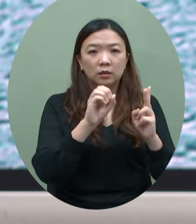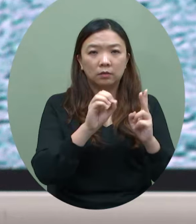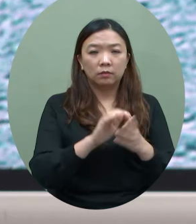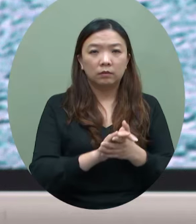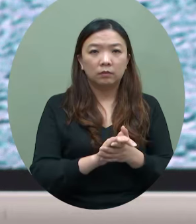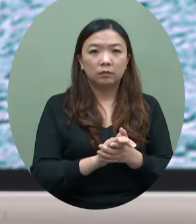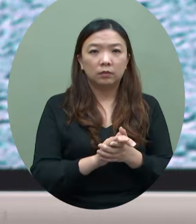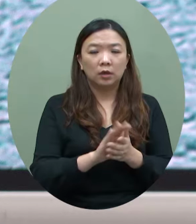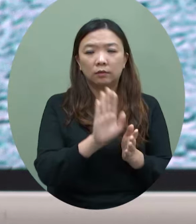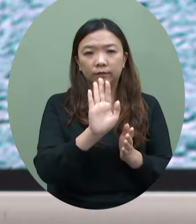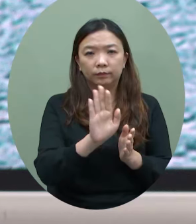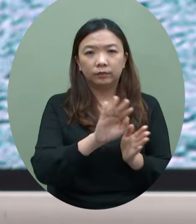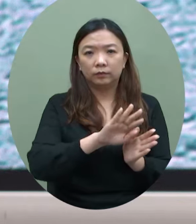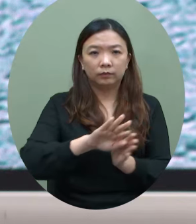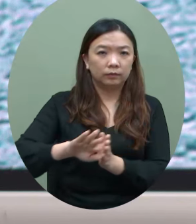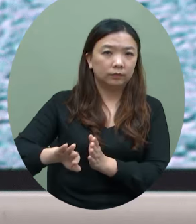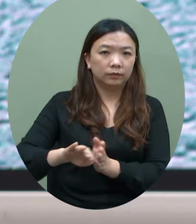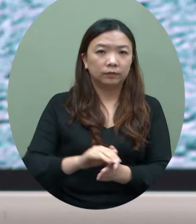280至200